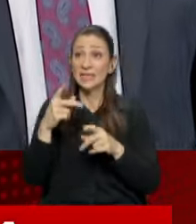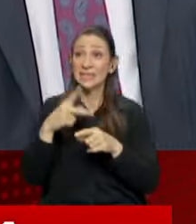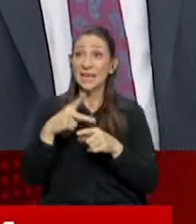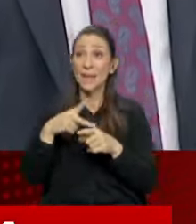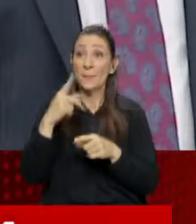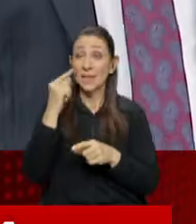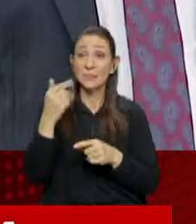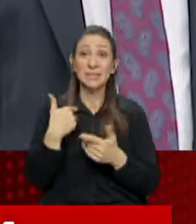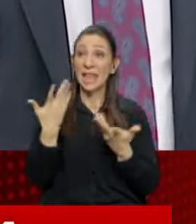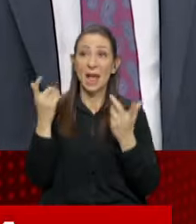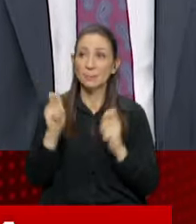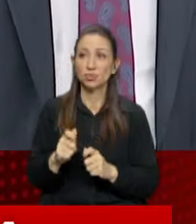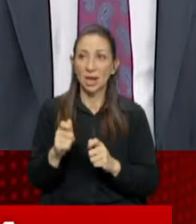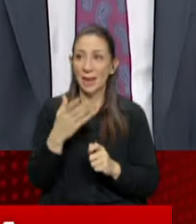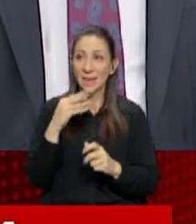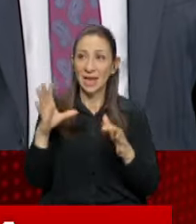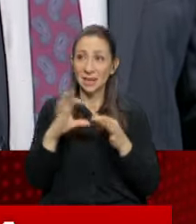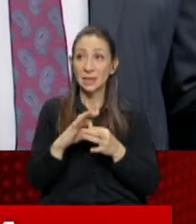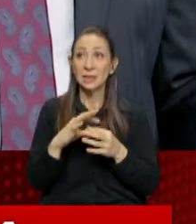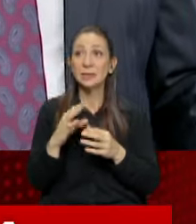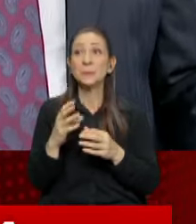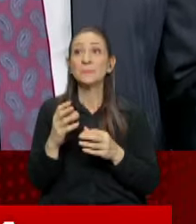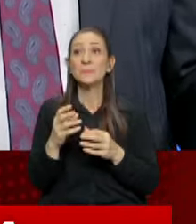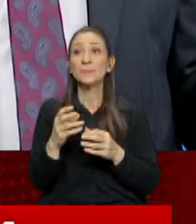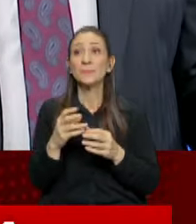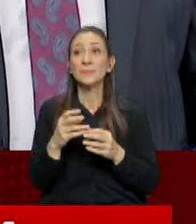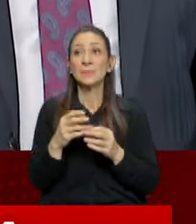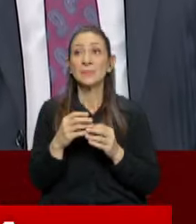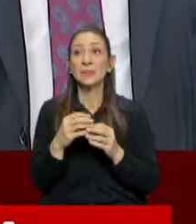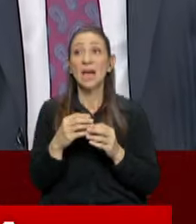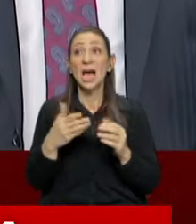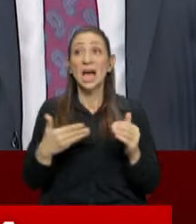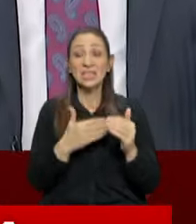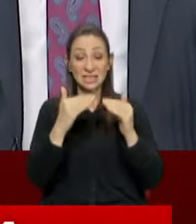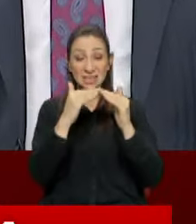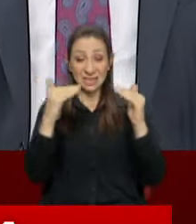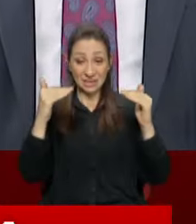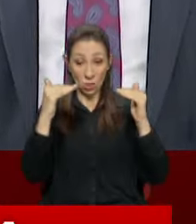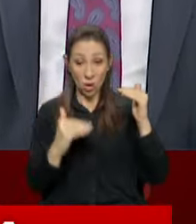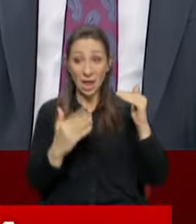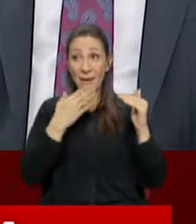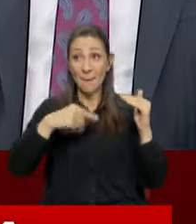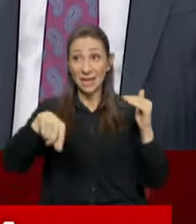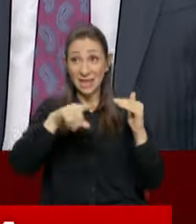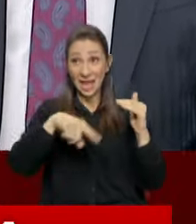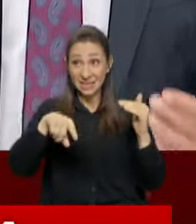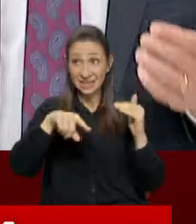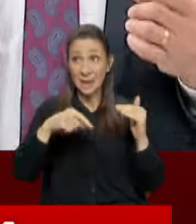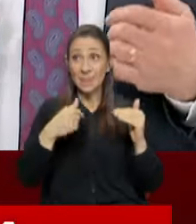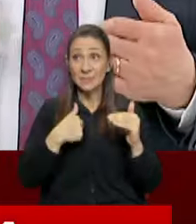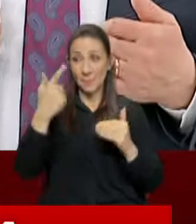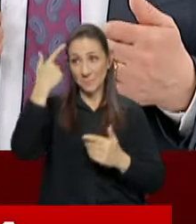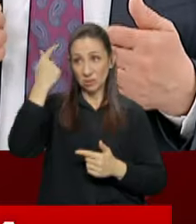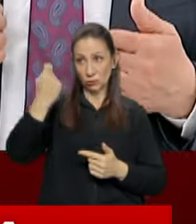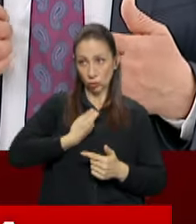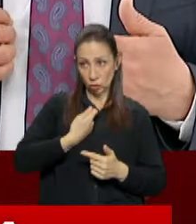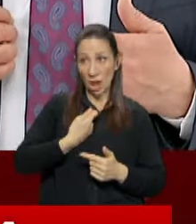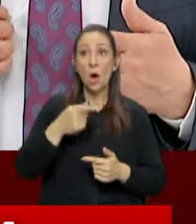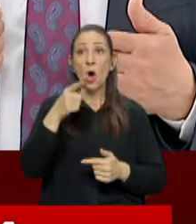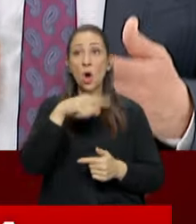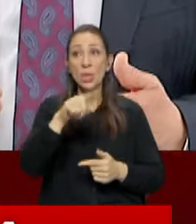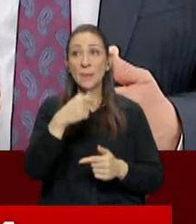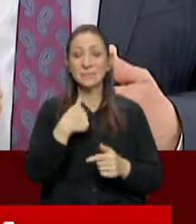yani, Bey evet, ne yapacak biz, emeklilerle ilgili diye. Açlık sınırının altında olan emekliler bize başvurduğunda